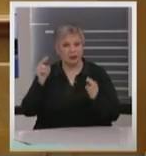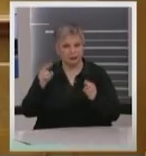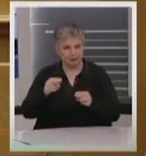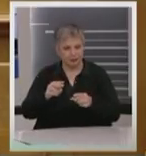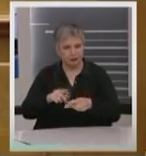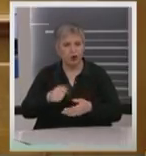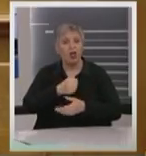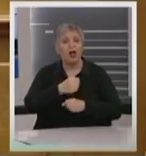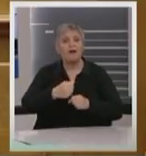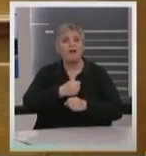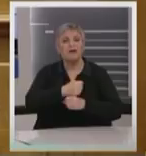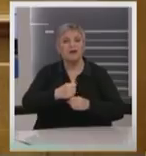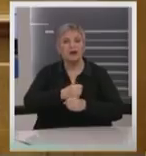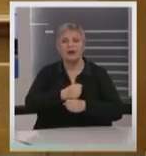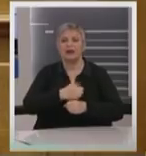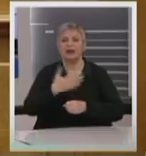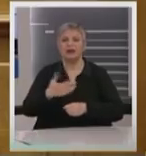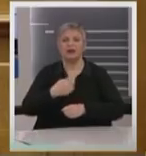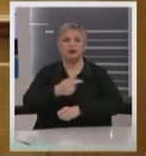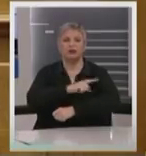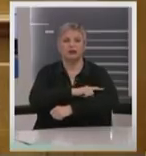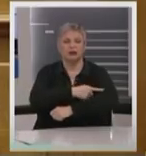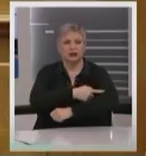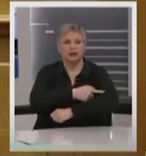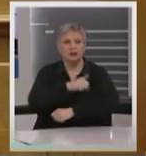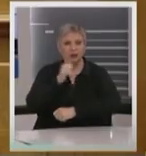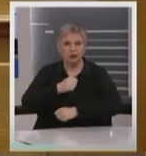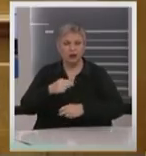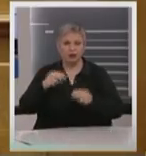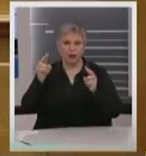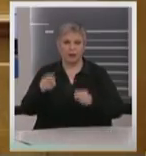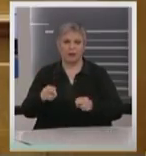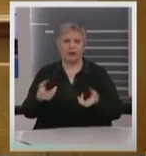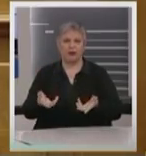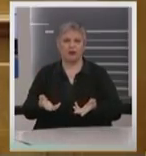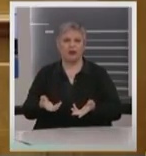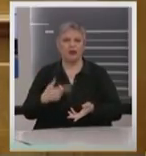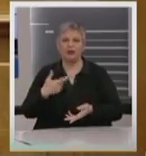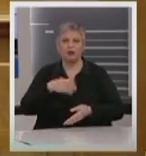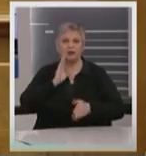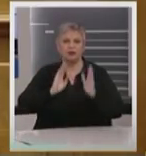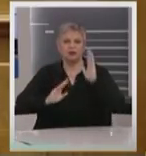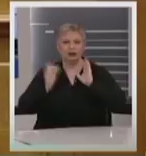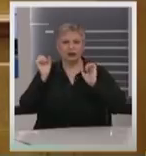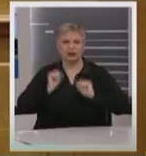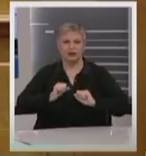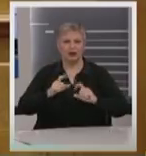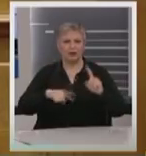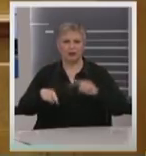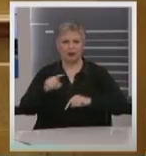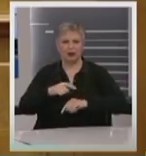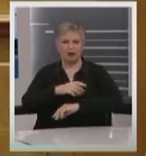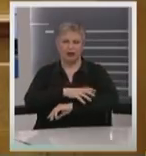φαρμακευτική δαπάνη και τις παροχές ασθένειας. Ποιους πλήττουν όλα αυτά? Τους πιο αδύναμους βέβαια. Και